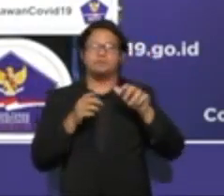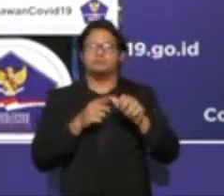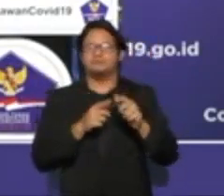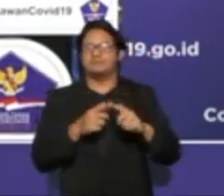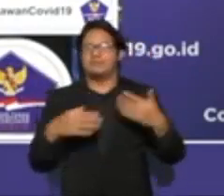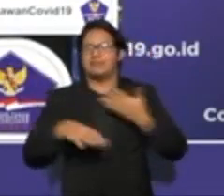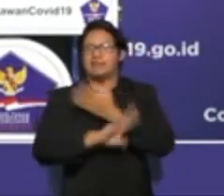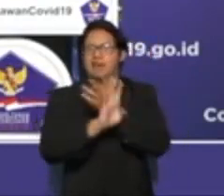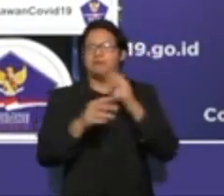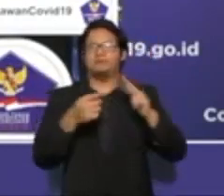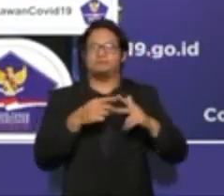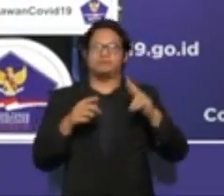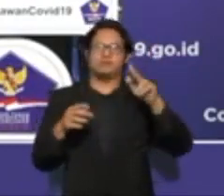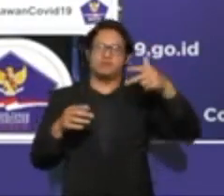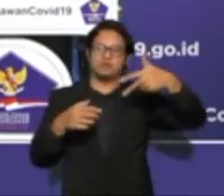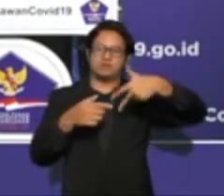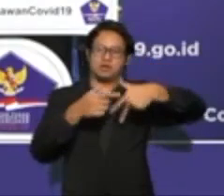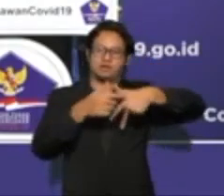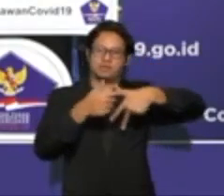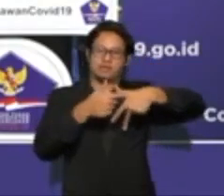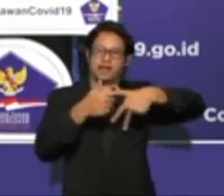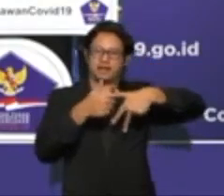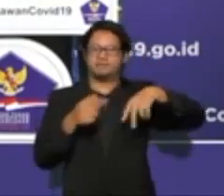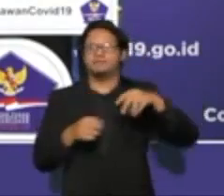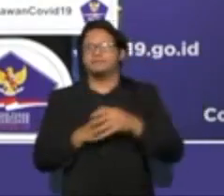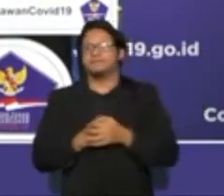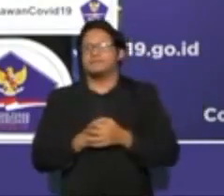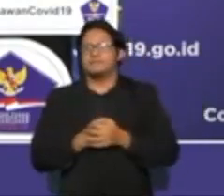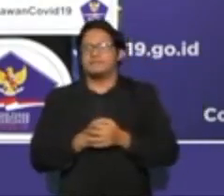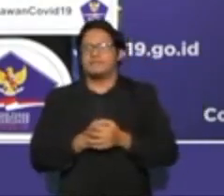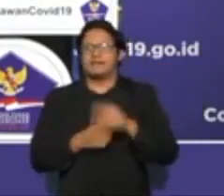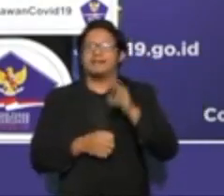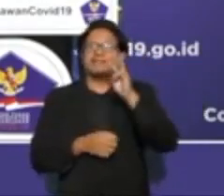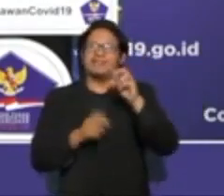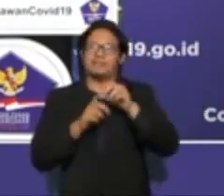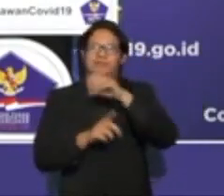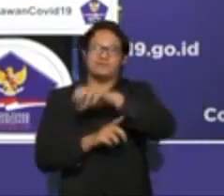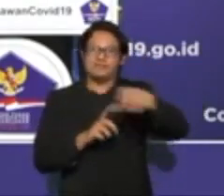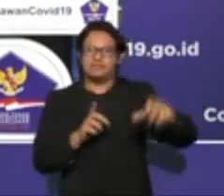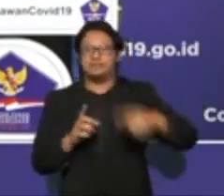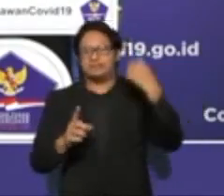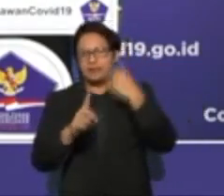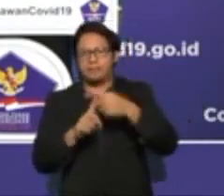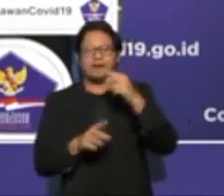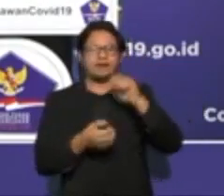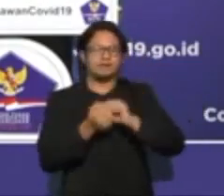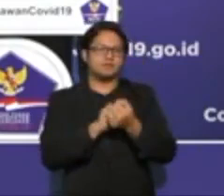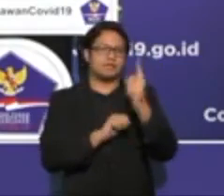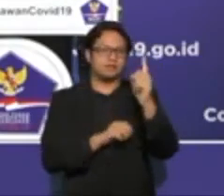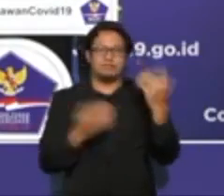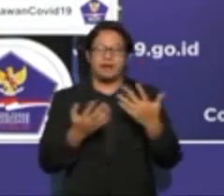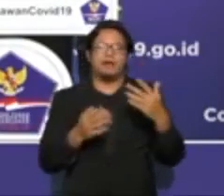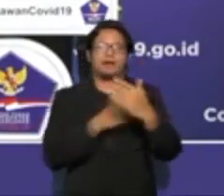Musa Tenggara Timur tidak ada kasus sama sekali sementara ada tiga provinsi dengan penambahan kasus satu yaitu